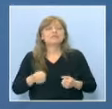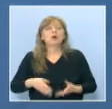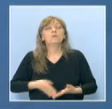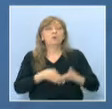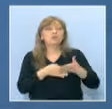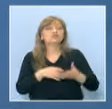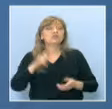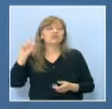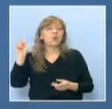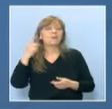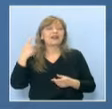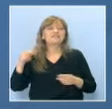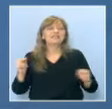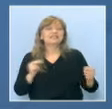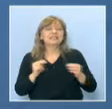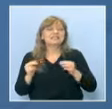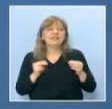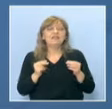на училището настоячелство.